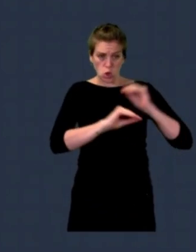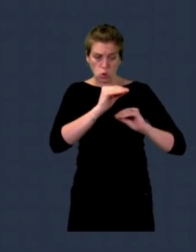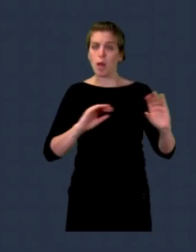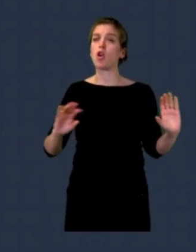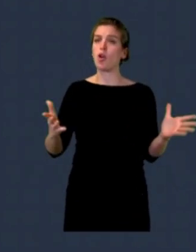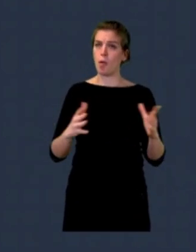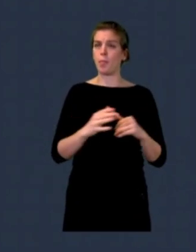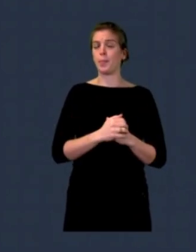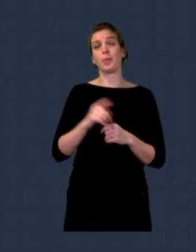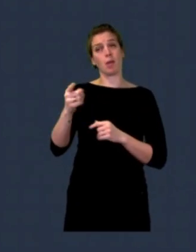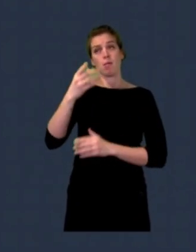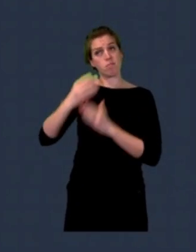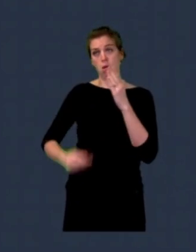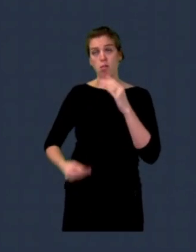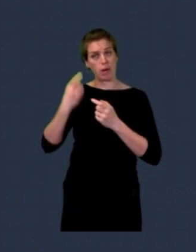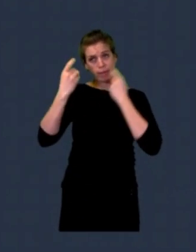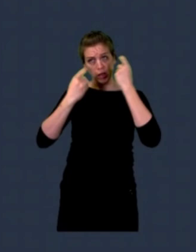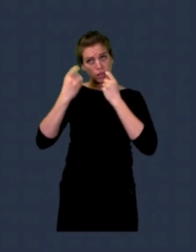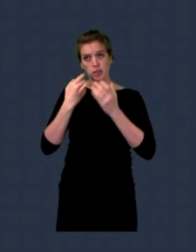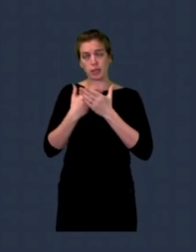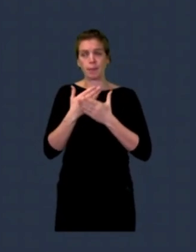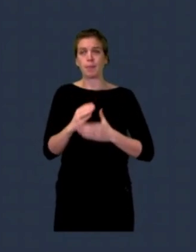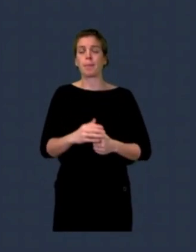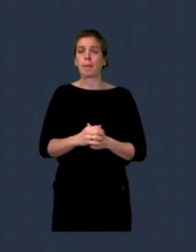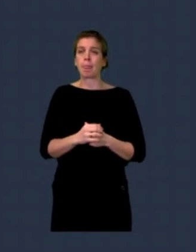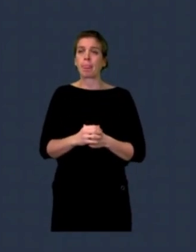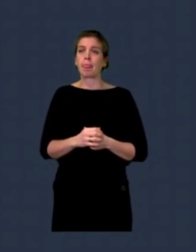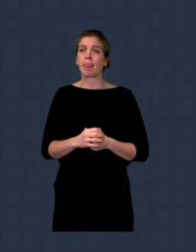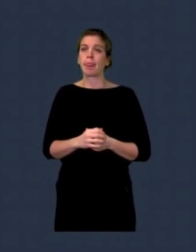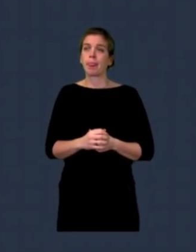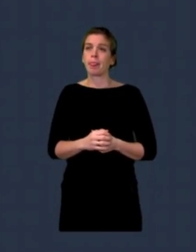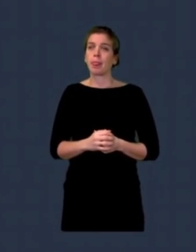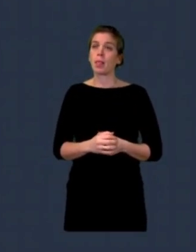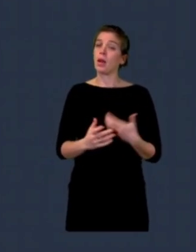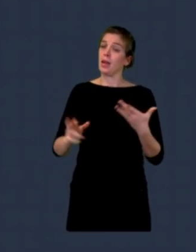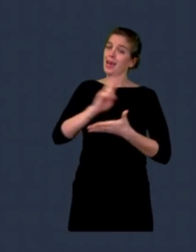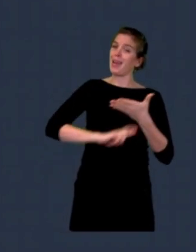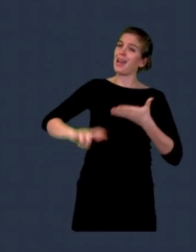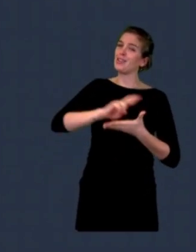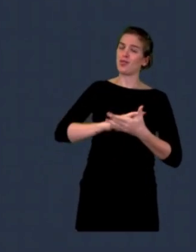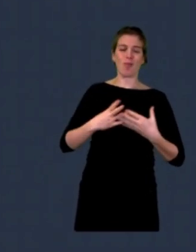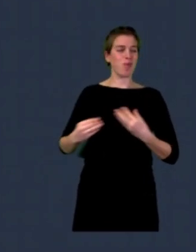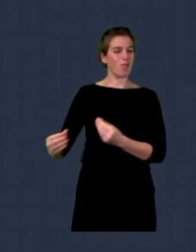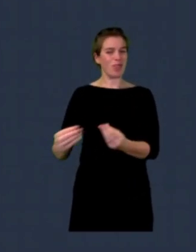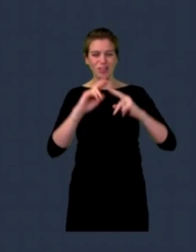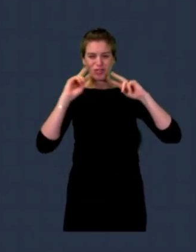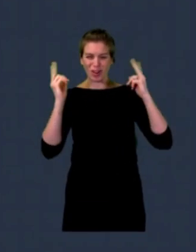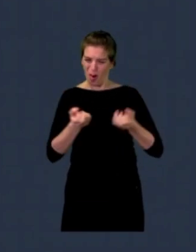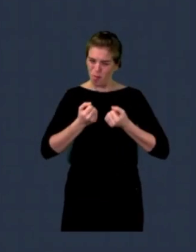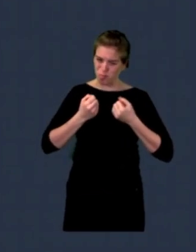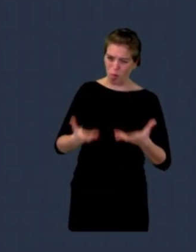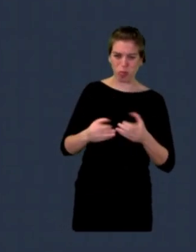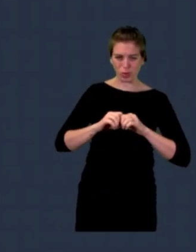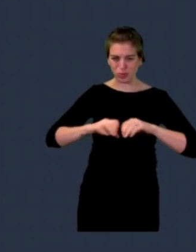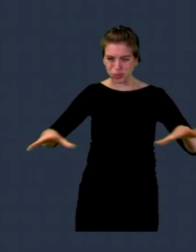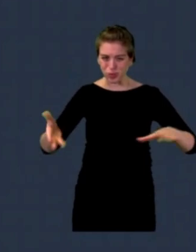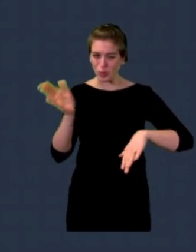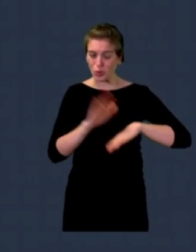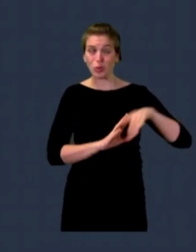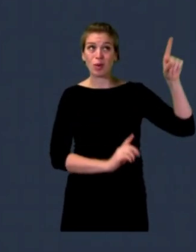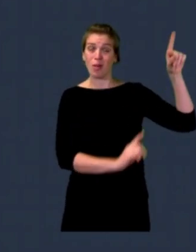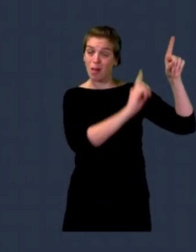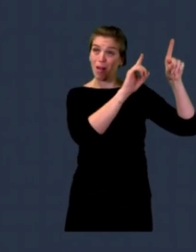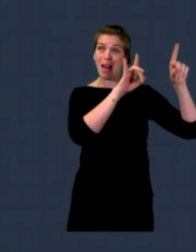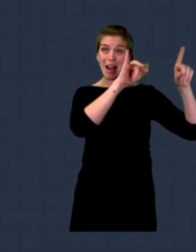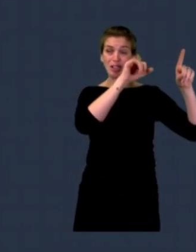plan. Or, quand une région lance un dépistage en population générale, alors que même les plus hautes autorités de santé ont exprimé